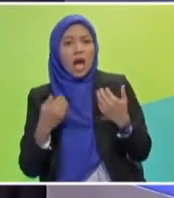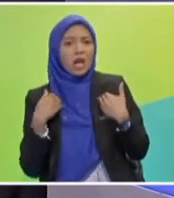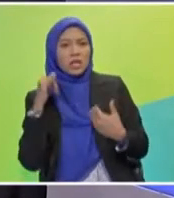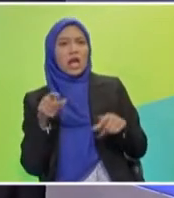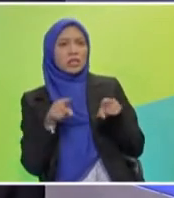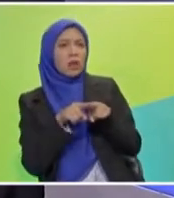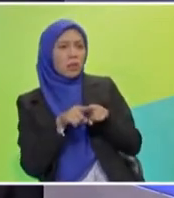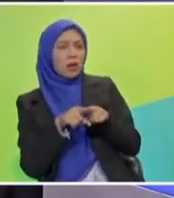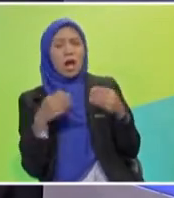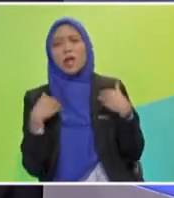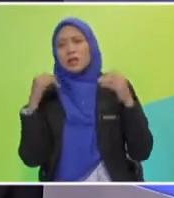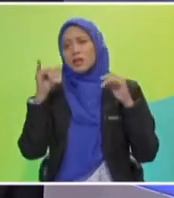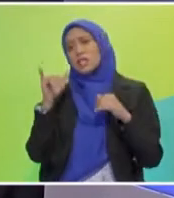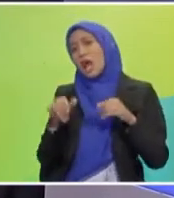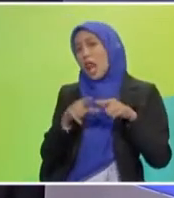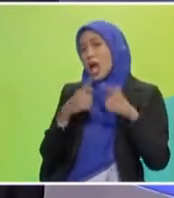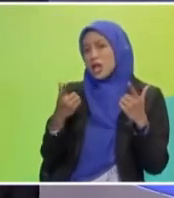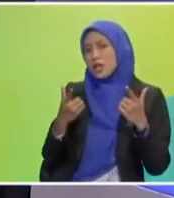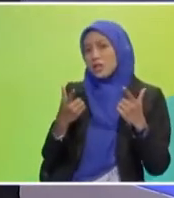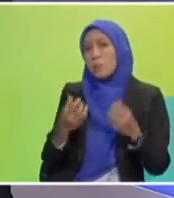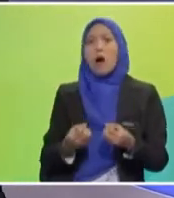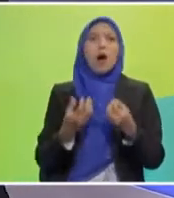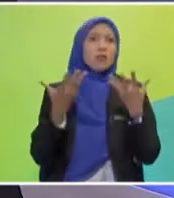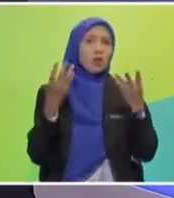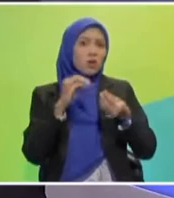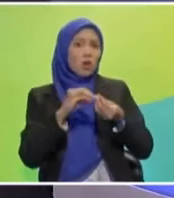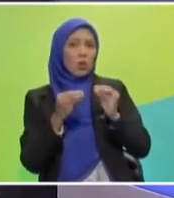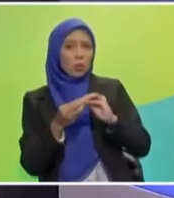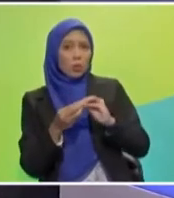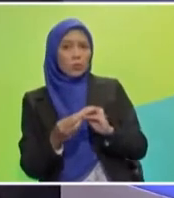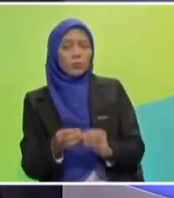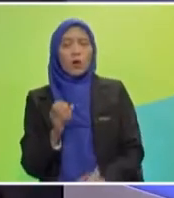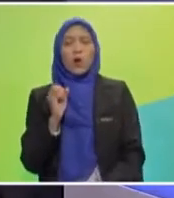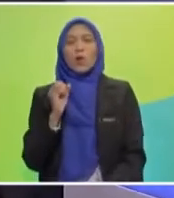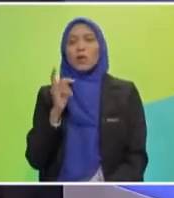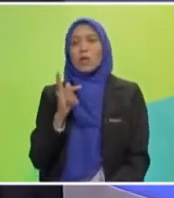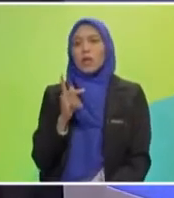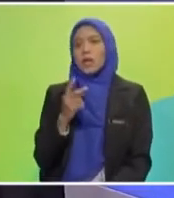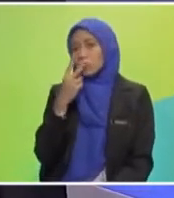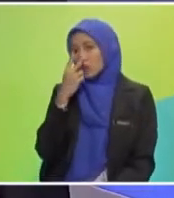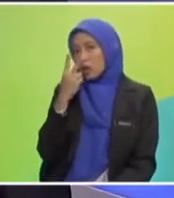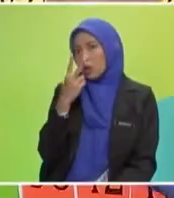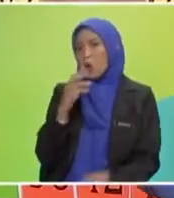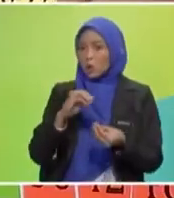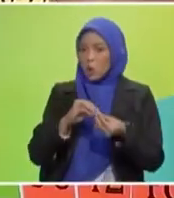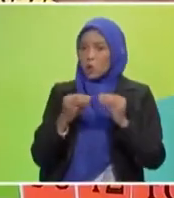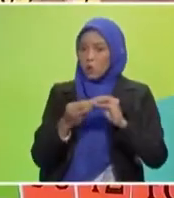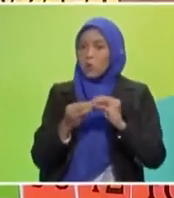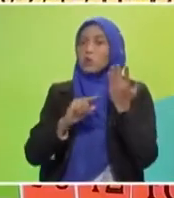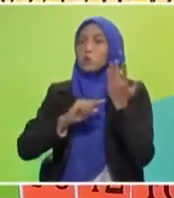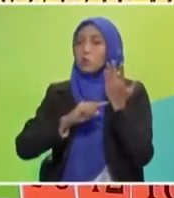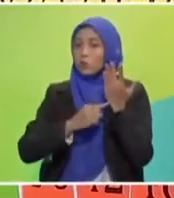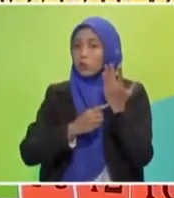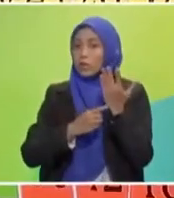ada yang tak sama. Banyak pula tu nombornya cikgu. Okey, Nisa tengok dekat sini, nombor ni dia bermula daripada nombor